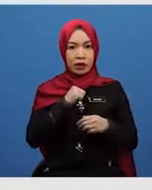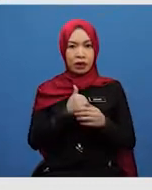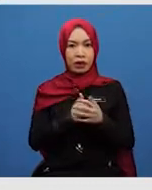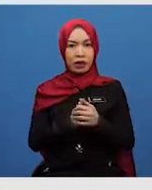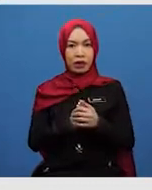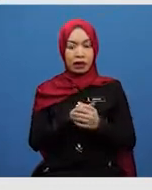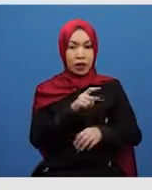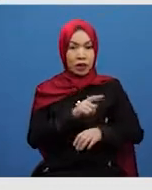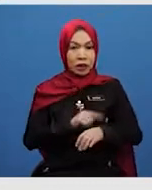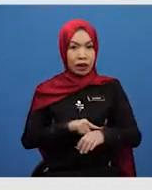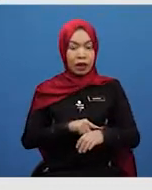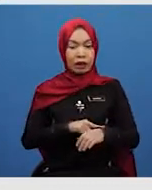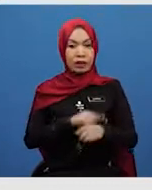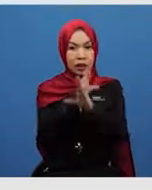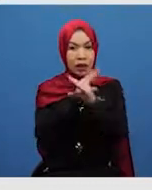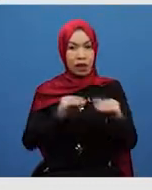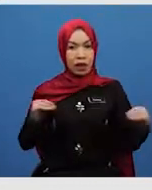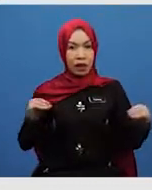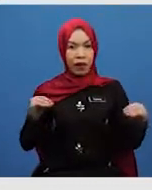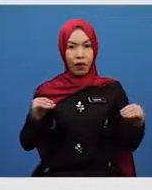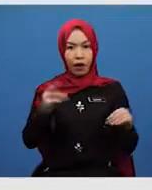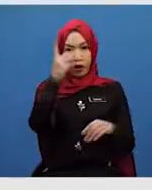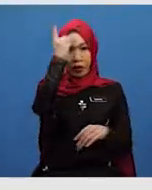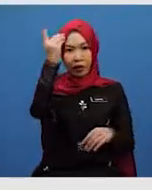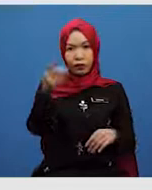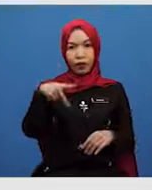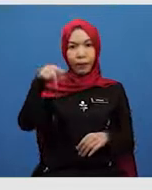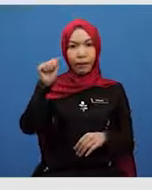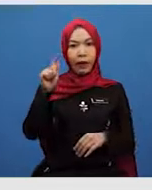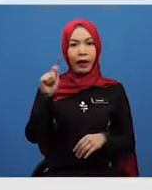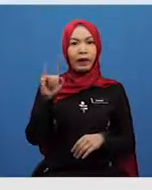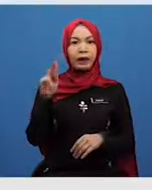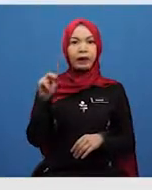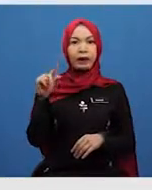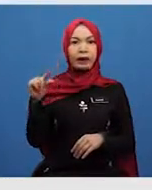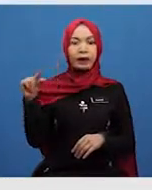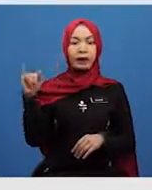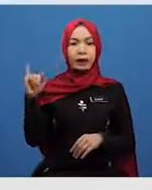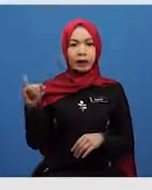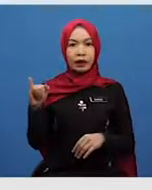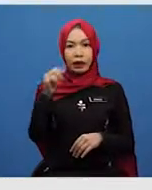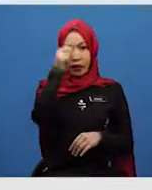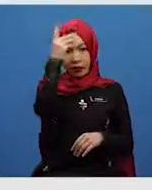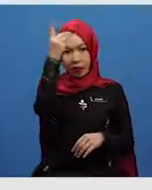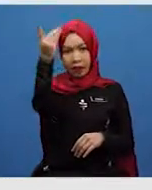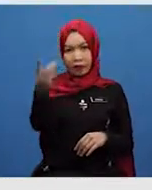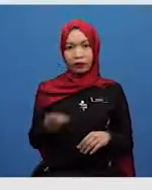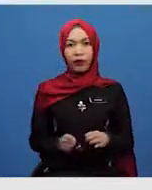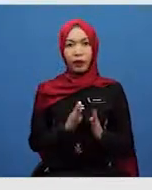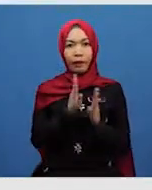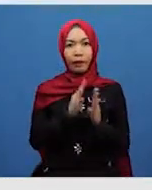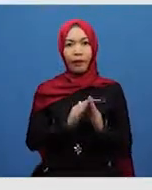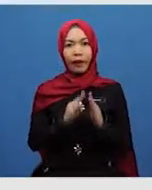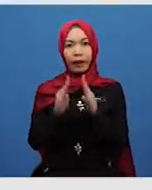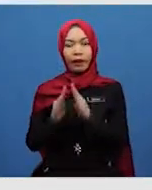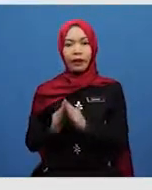di takbir oleh Datu part tinggi jatuh Bandar dan datuk Temenggung kesemua mereka